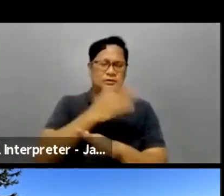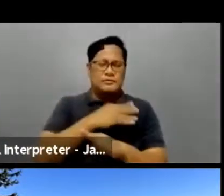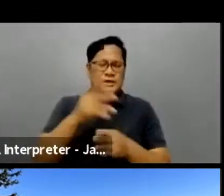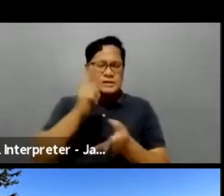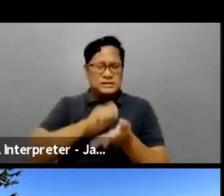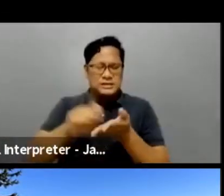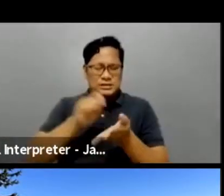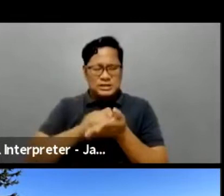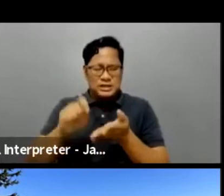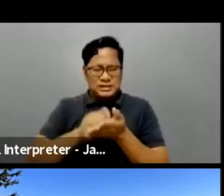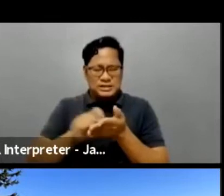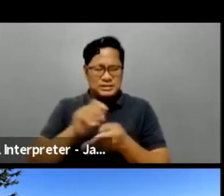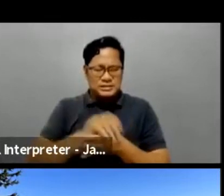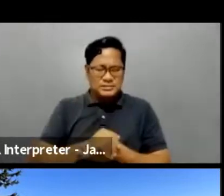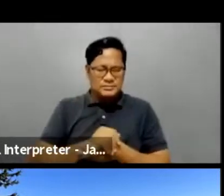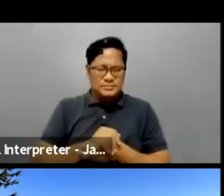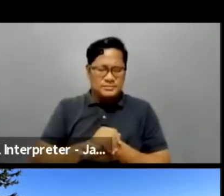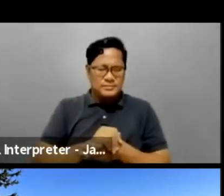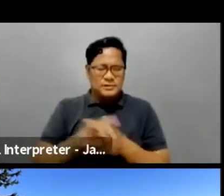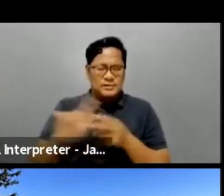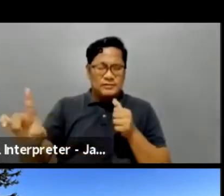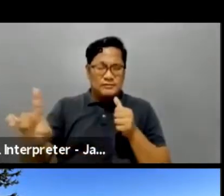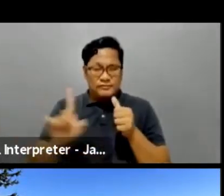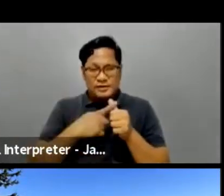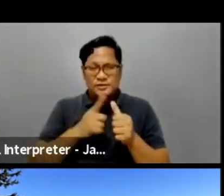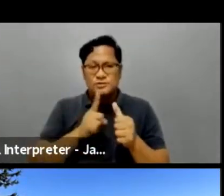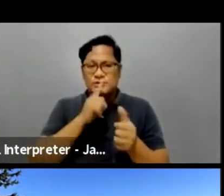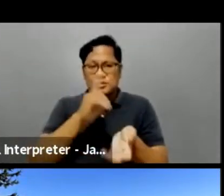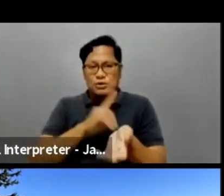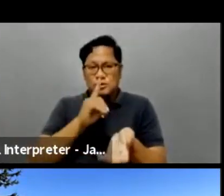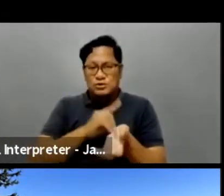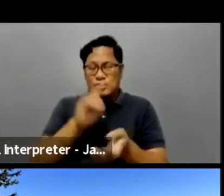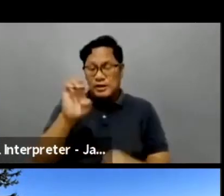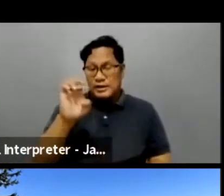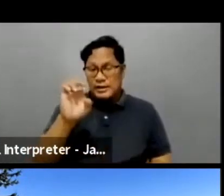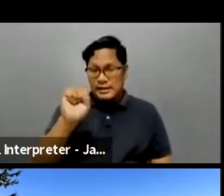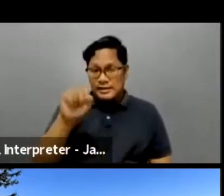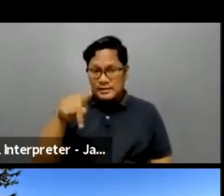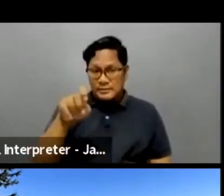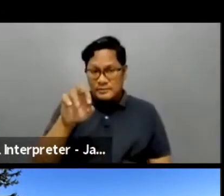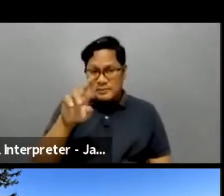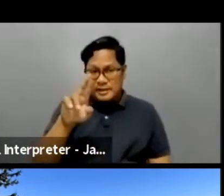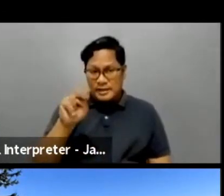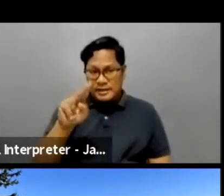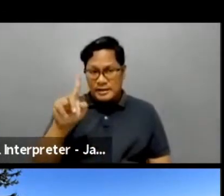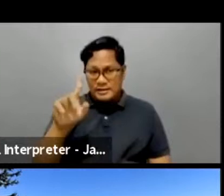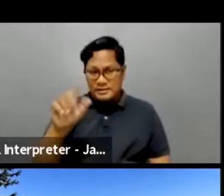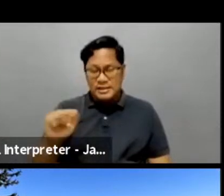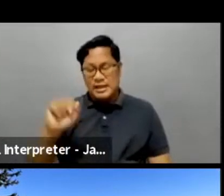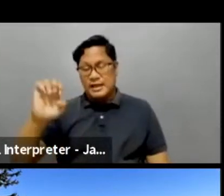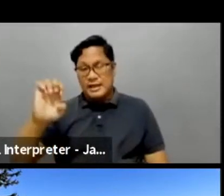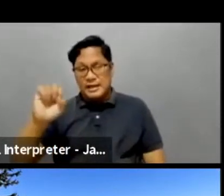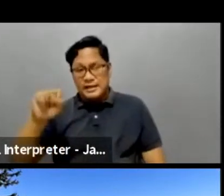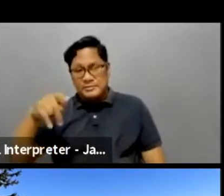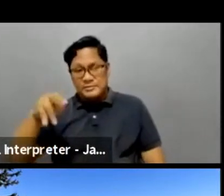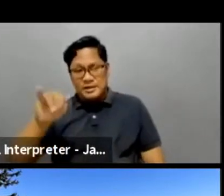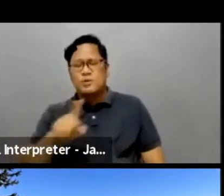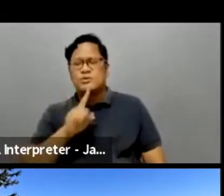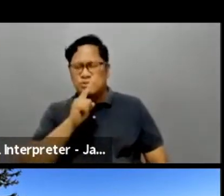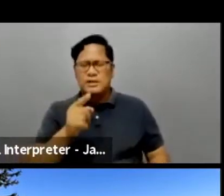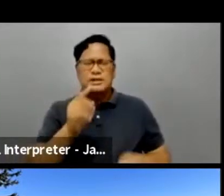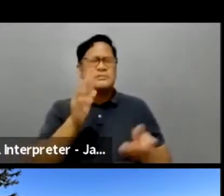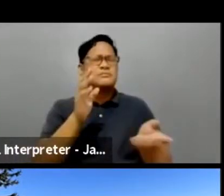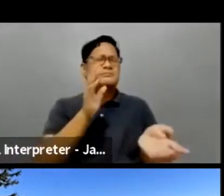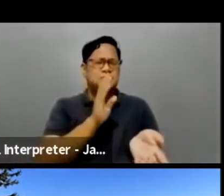No? Ang mauuna ngayon ay si Dr. Esperanza Cabral. Siya isang cardiologist and clinical